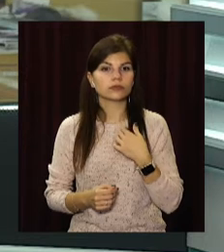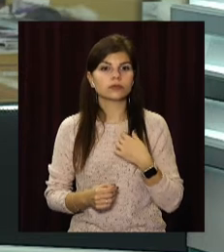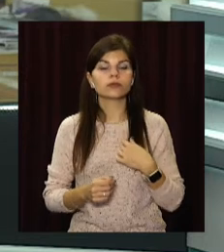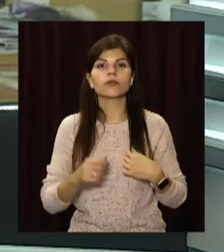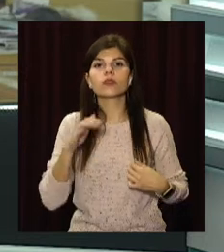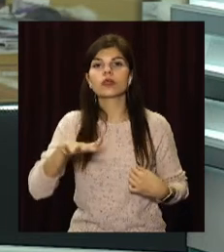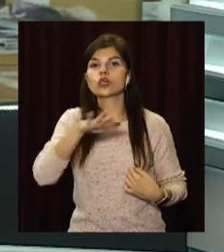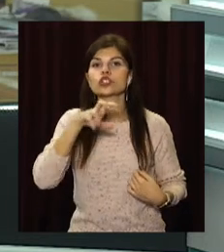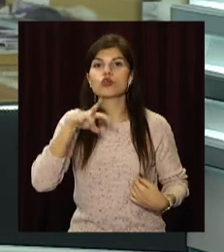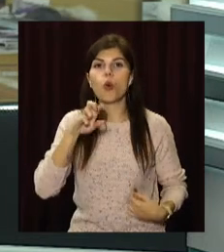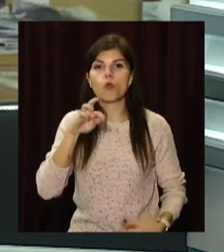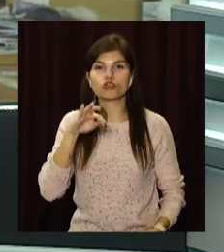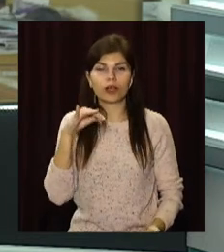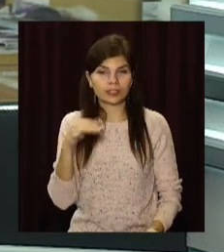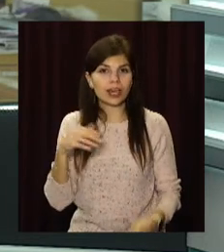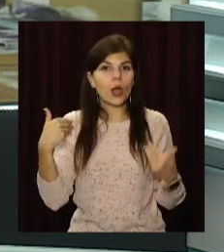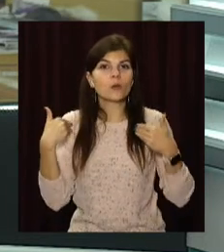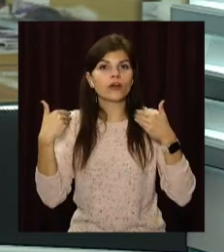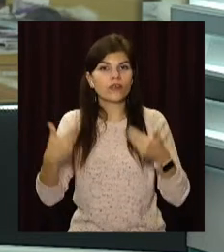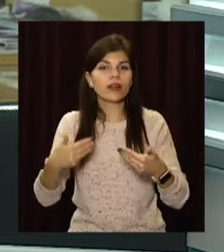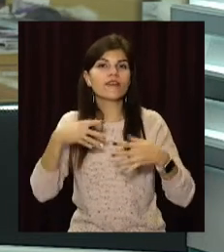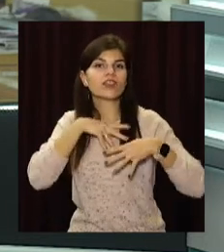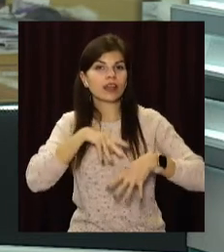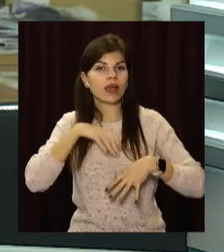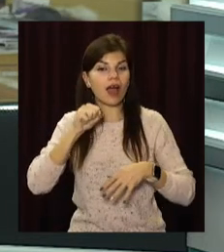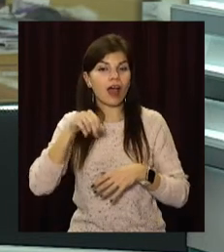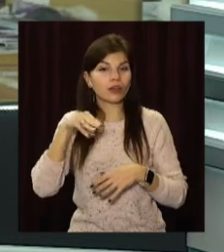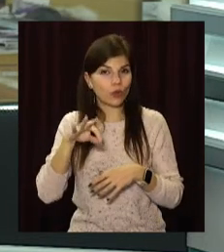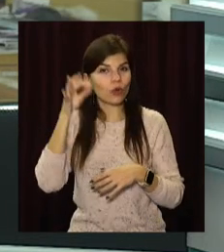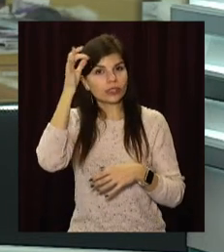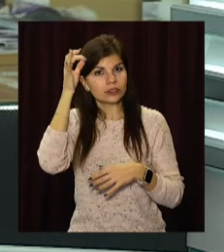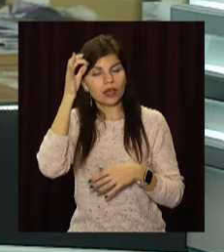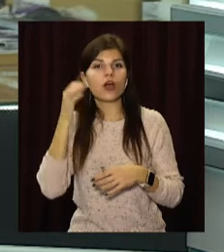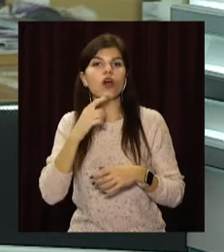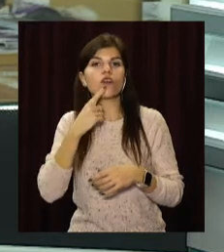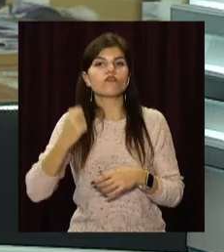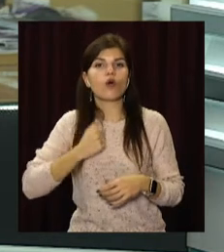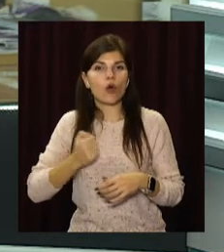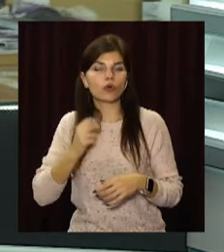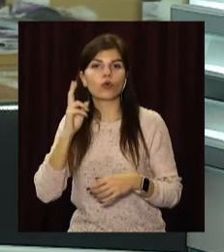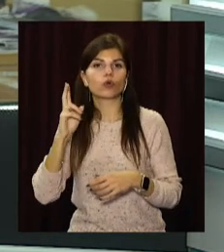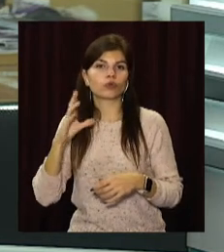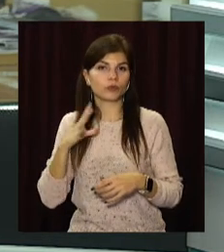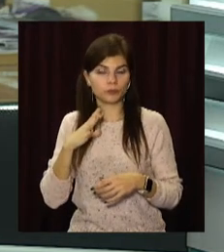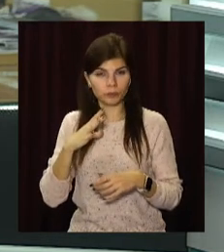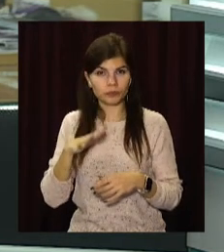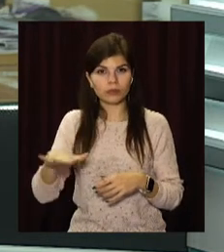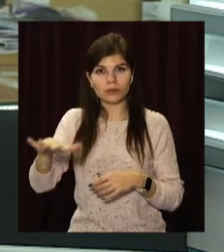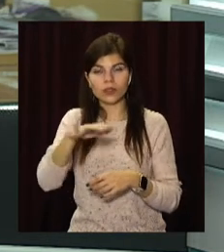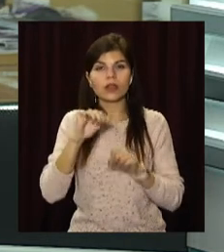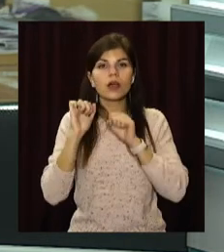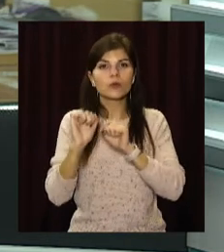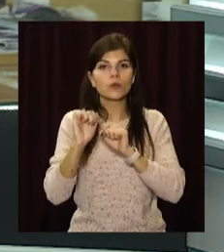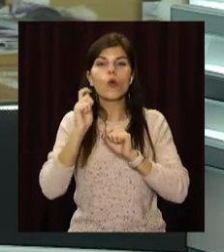У Слобожанській громаді привітали ветеранів АТО та згадали полеглих воїнів. Урочистості провели біля пам'ятника